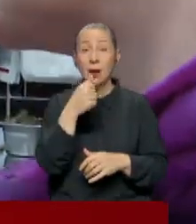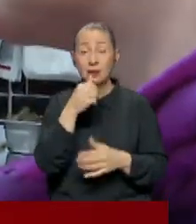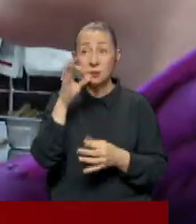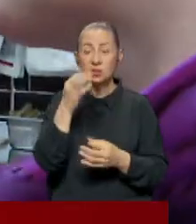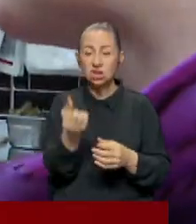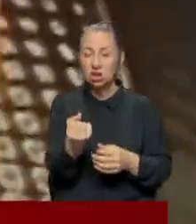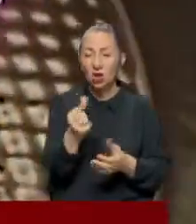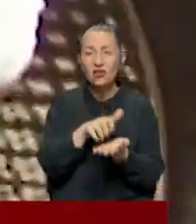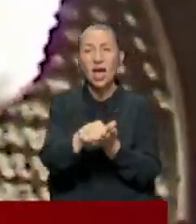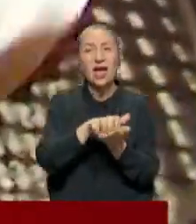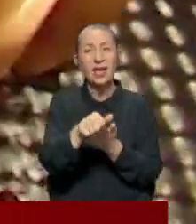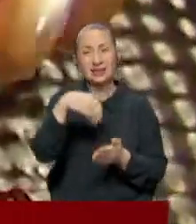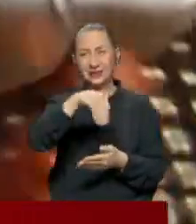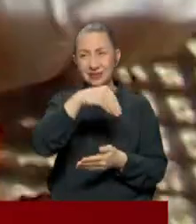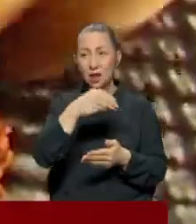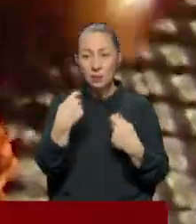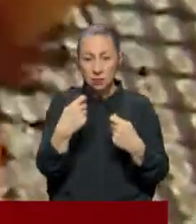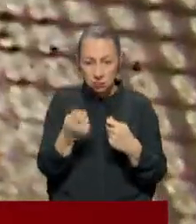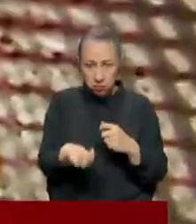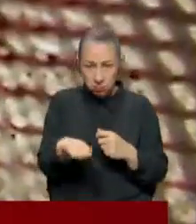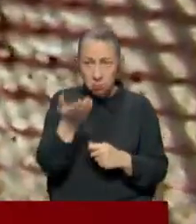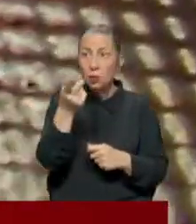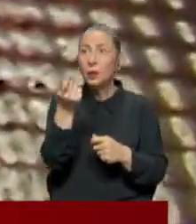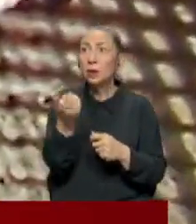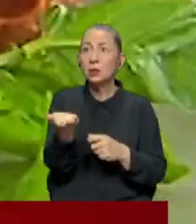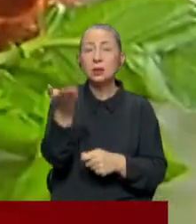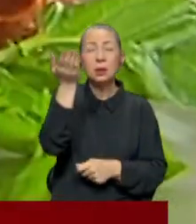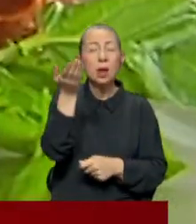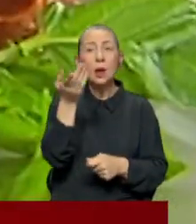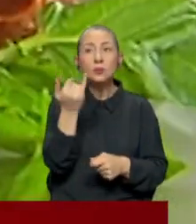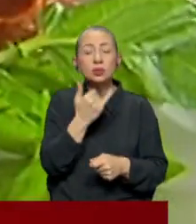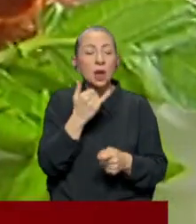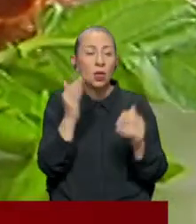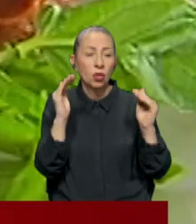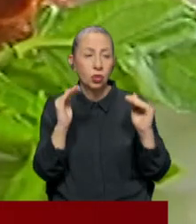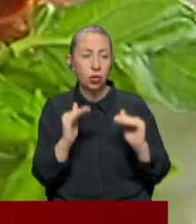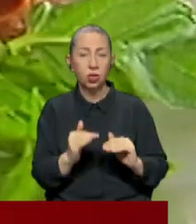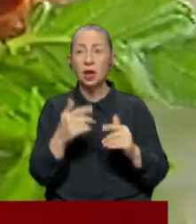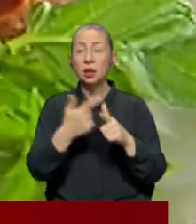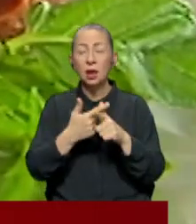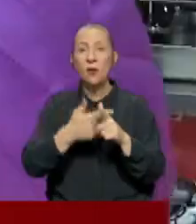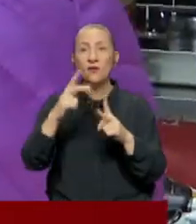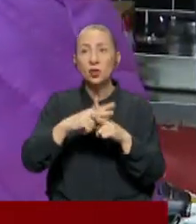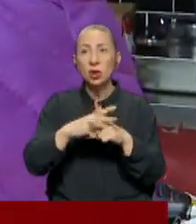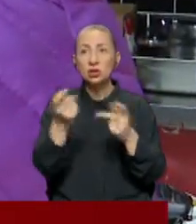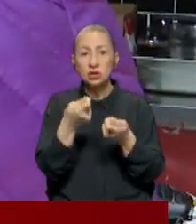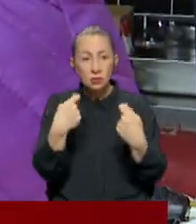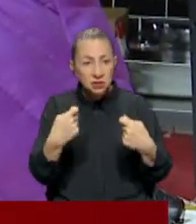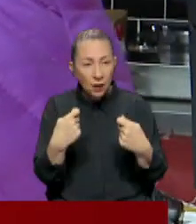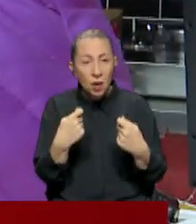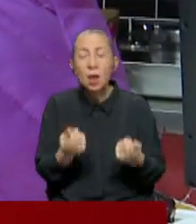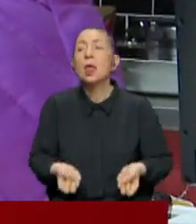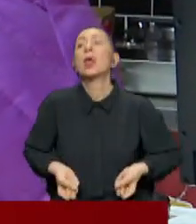köfte satıyordu. Maliyet arttıkça sattığı ürünün fiyatı da arttı. Bu kez de müşteri azaldı. Artan kira, fatura ve çalışan